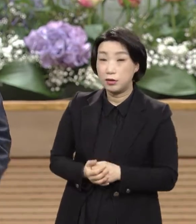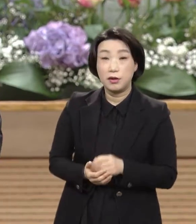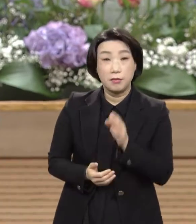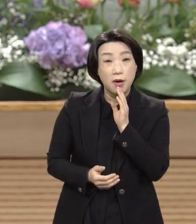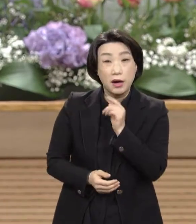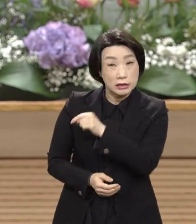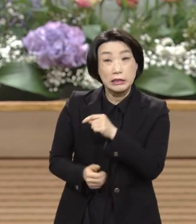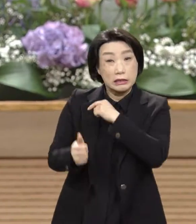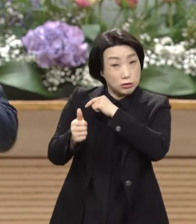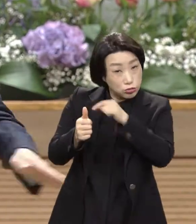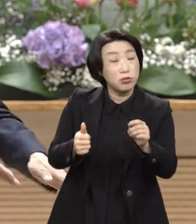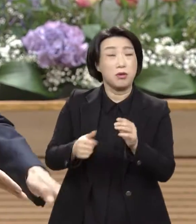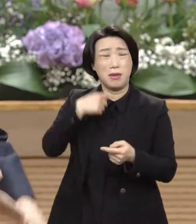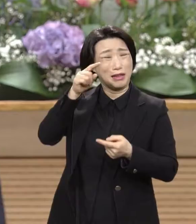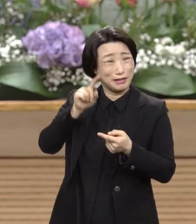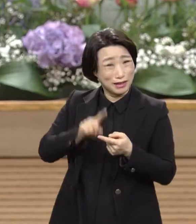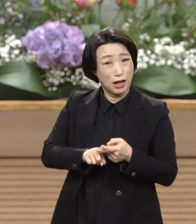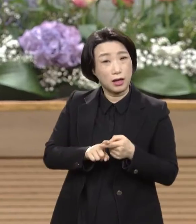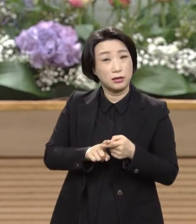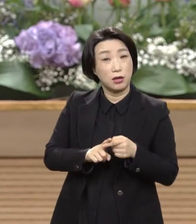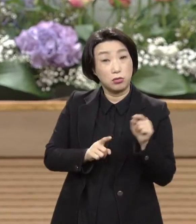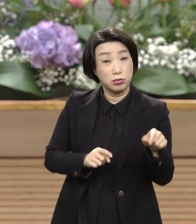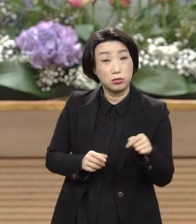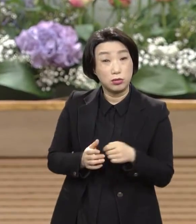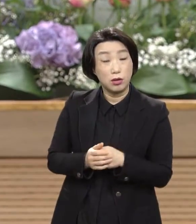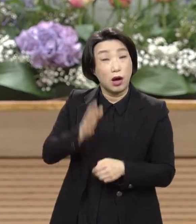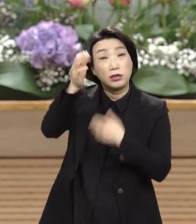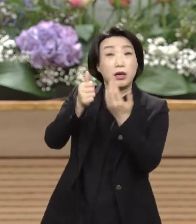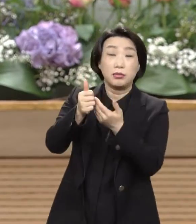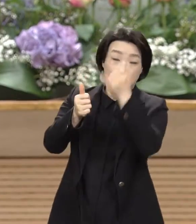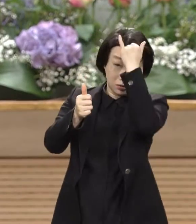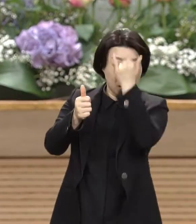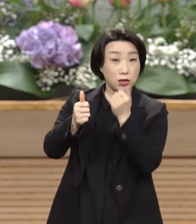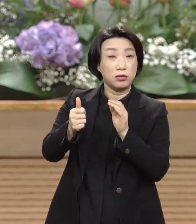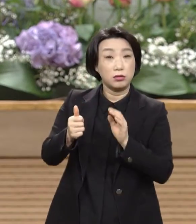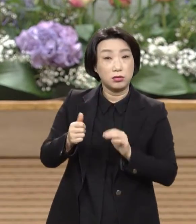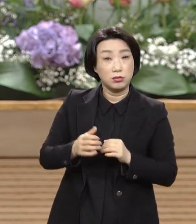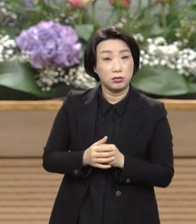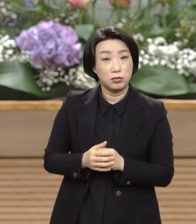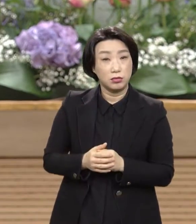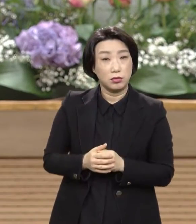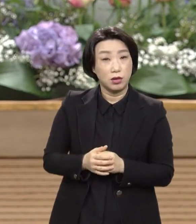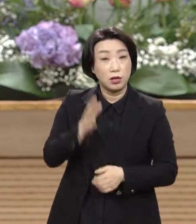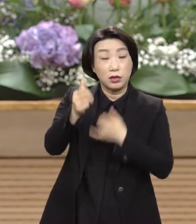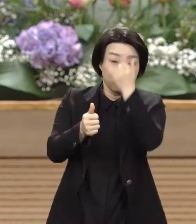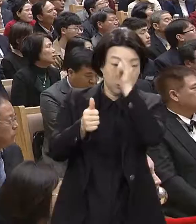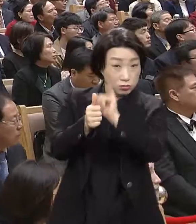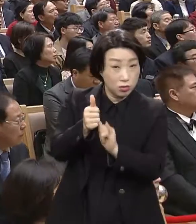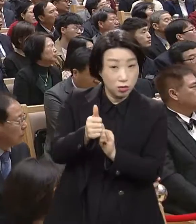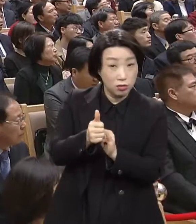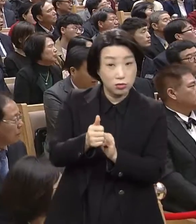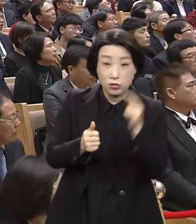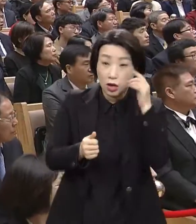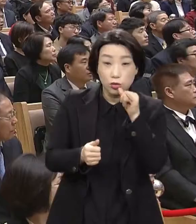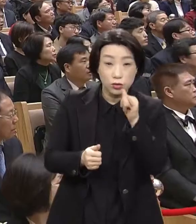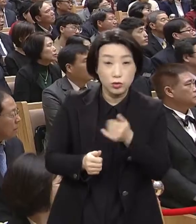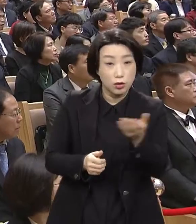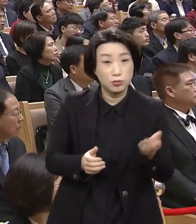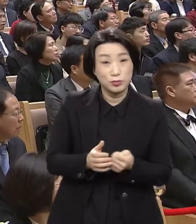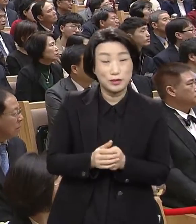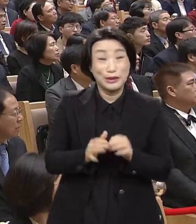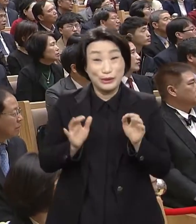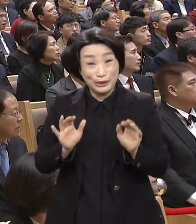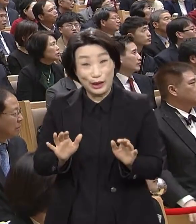이는 마땅히 죽이는 것이 하나님께 대한 충성이다. 이렇게 생각하는 거예요. 우리